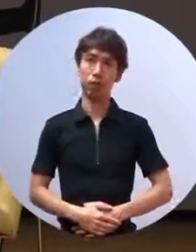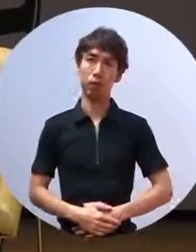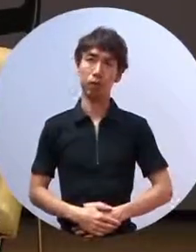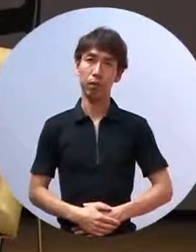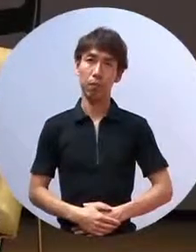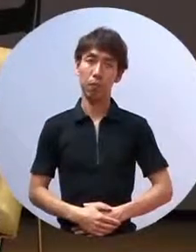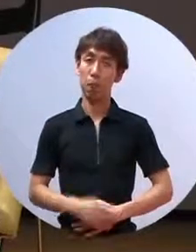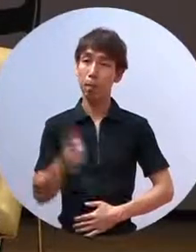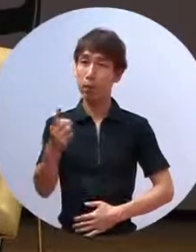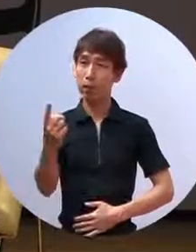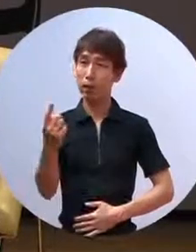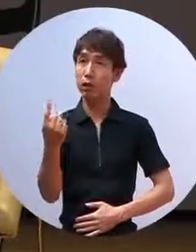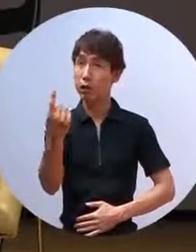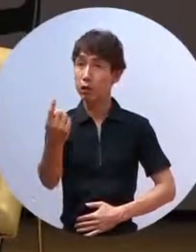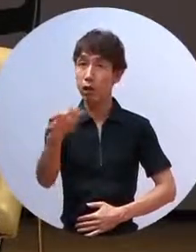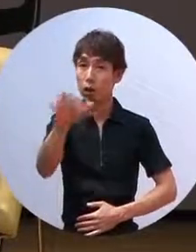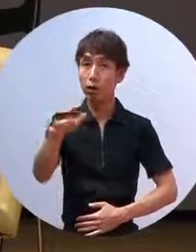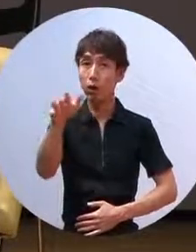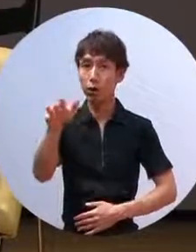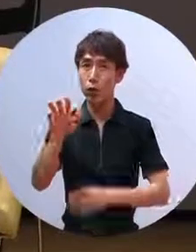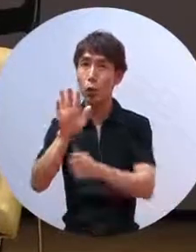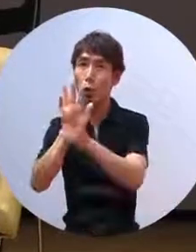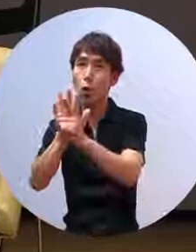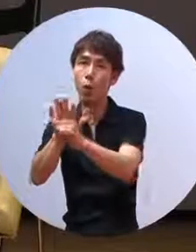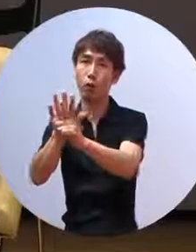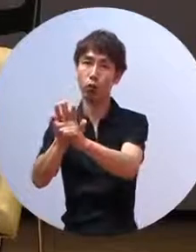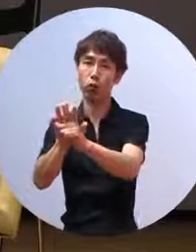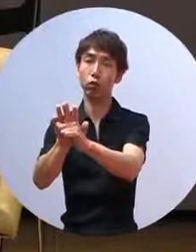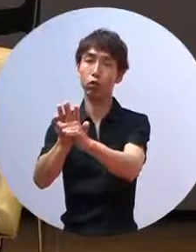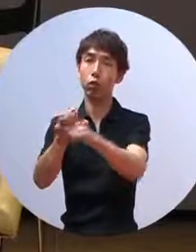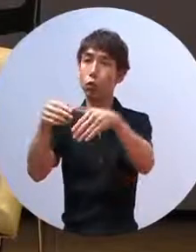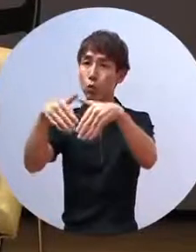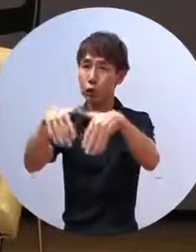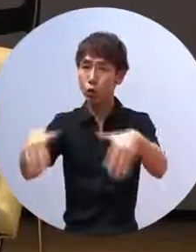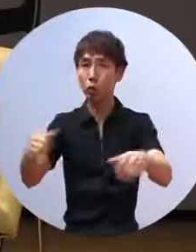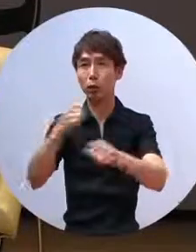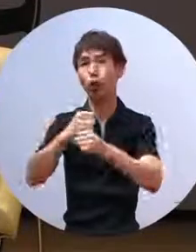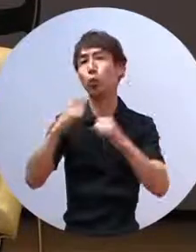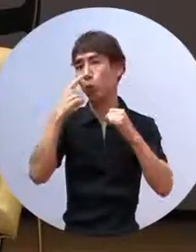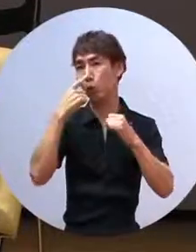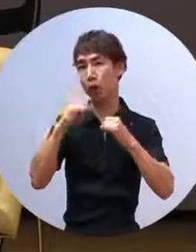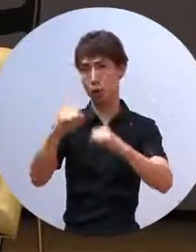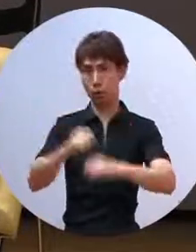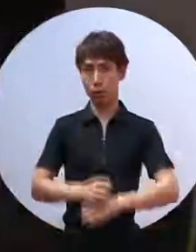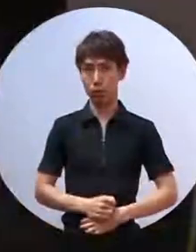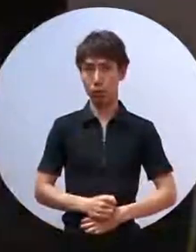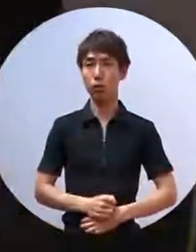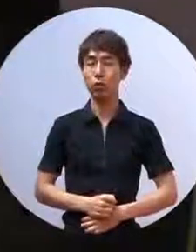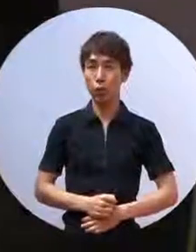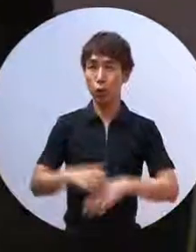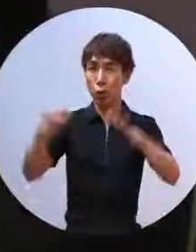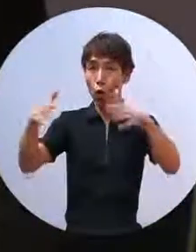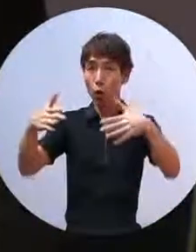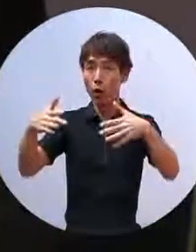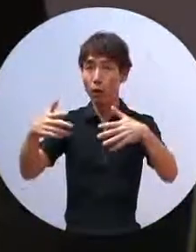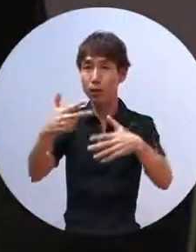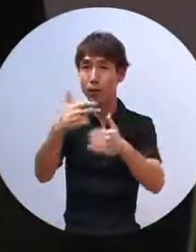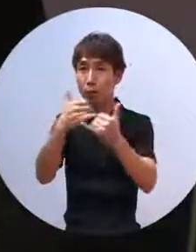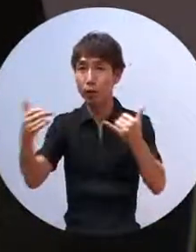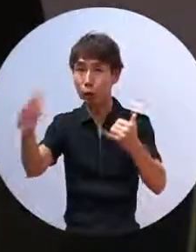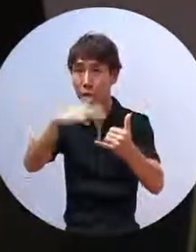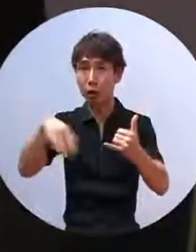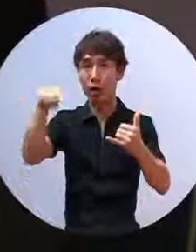て、また行った人たちをフォローしていく、そういった仕組み作りもしております。公募で選ばれた市民の方